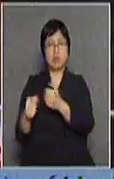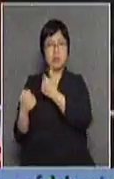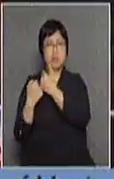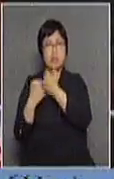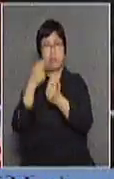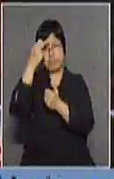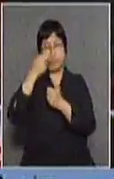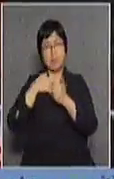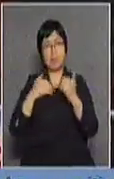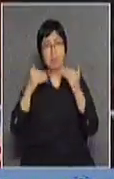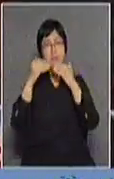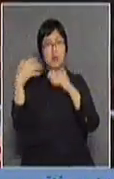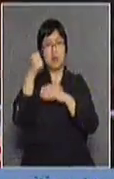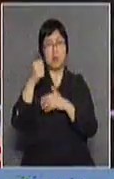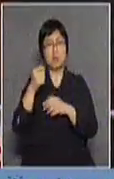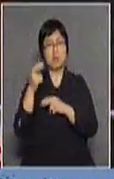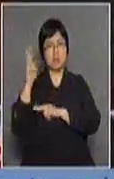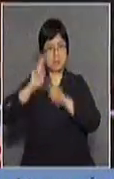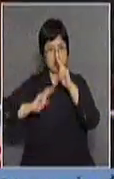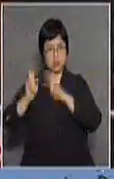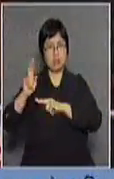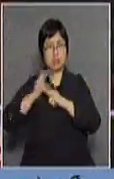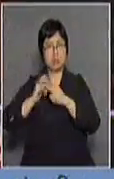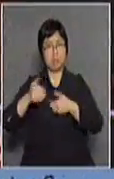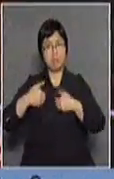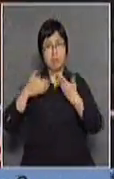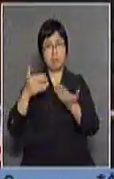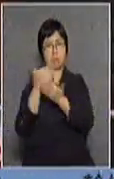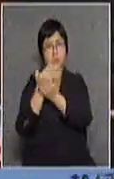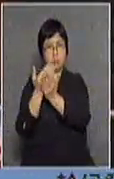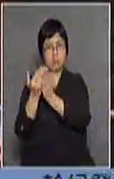平權運動、歷史上曾經為運動付出過的所有人。